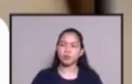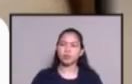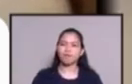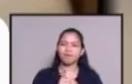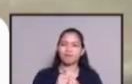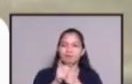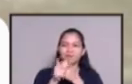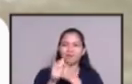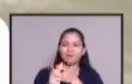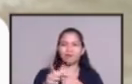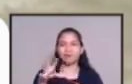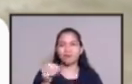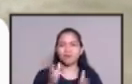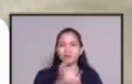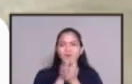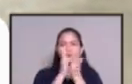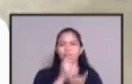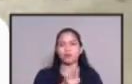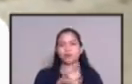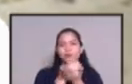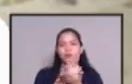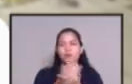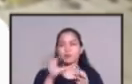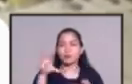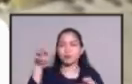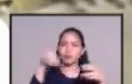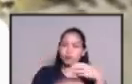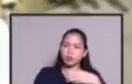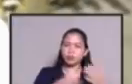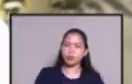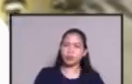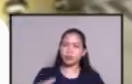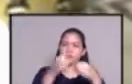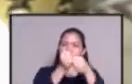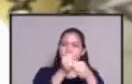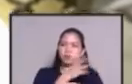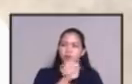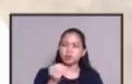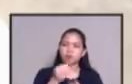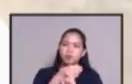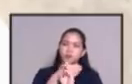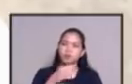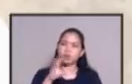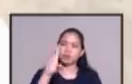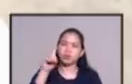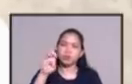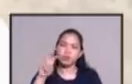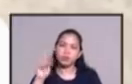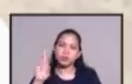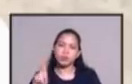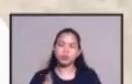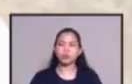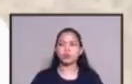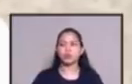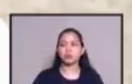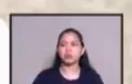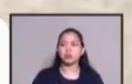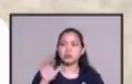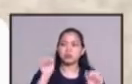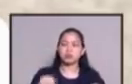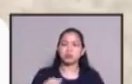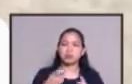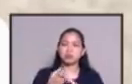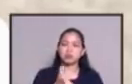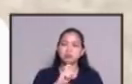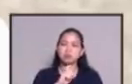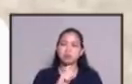siya nagtatakbo at humingi ng tulong. Iniligay sa sako ang sawa at na-i-turn over na sa DENR. Posible raw nagaling ang